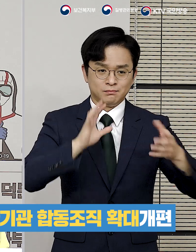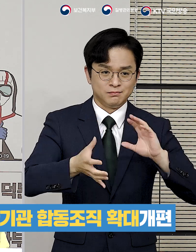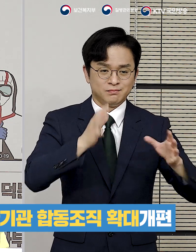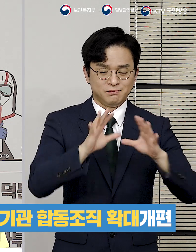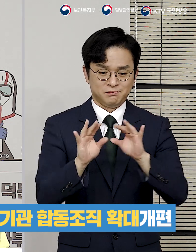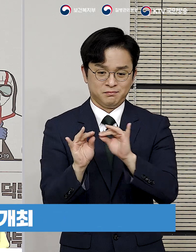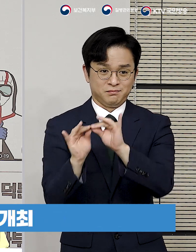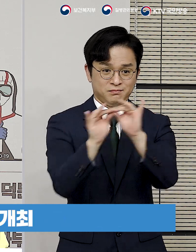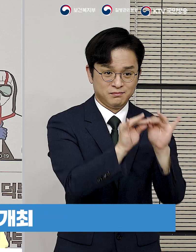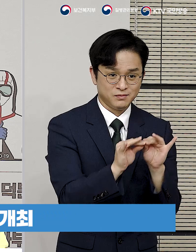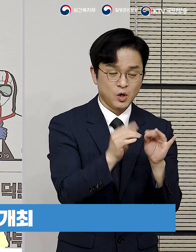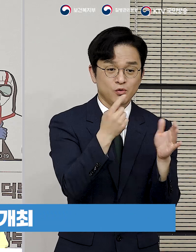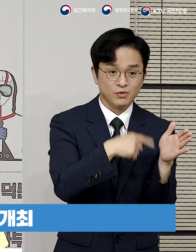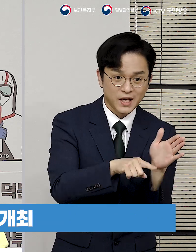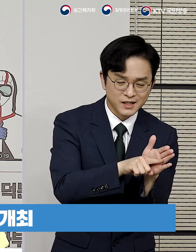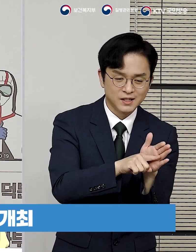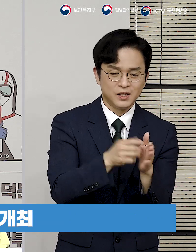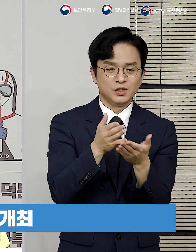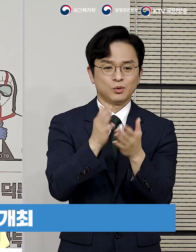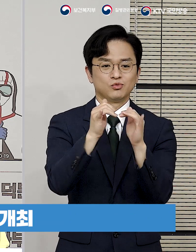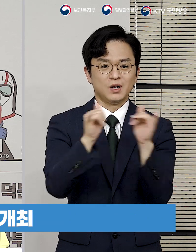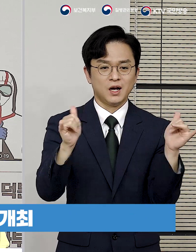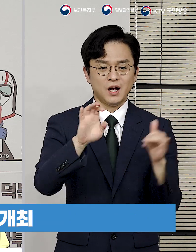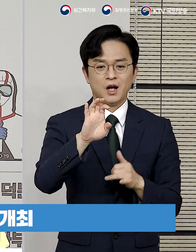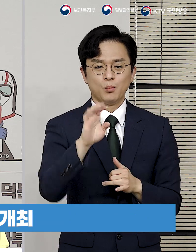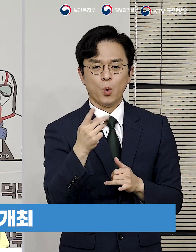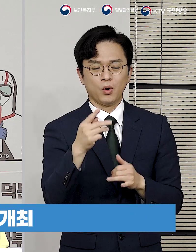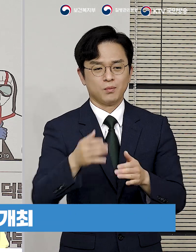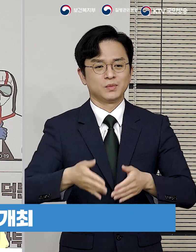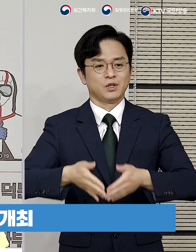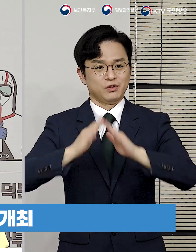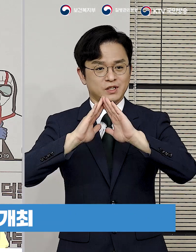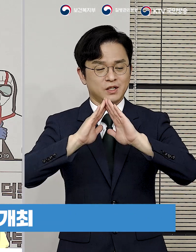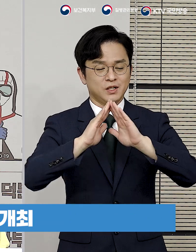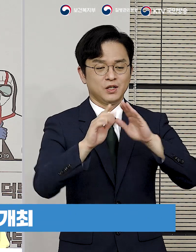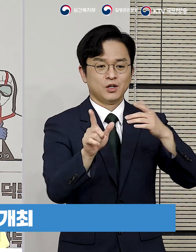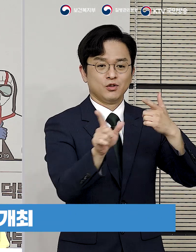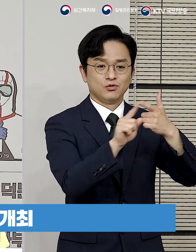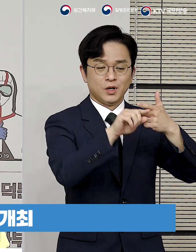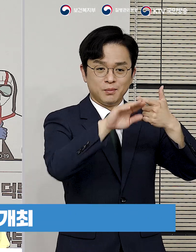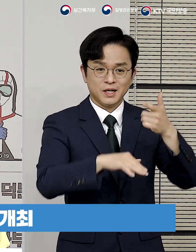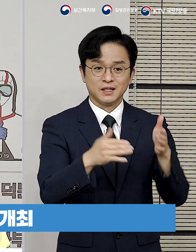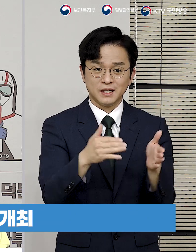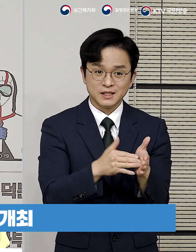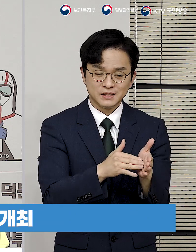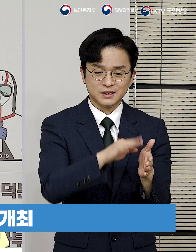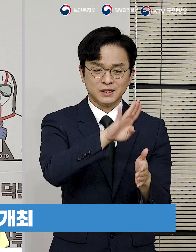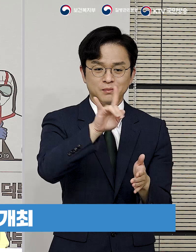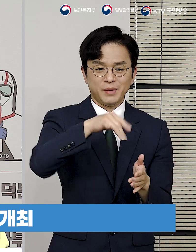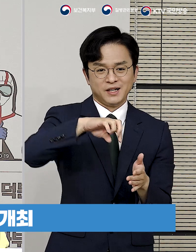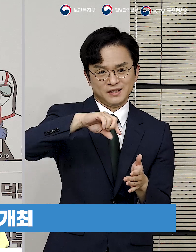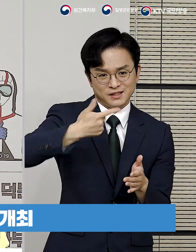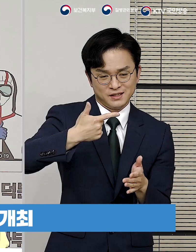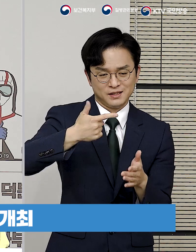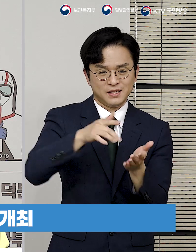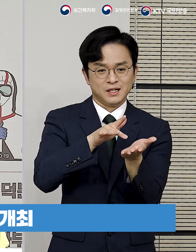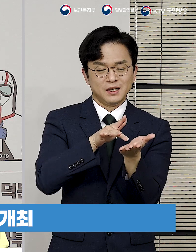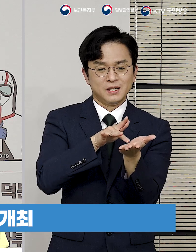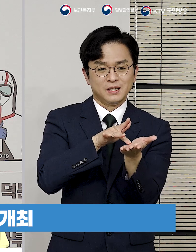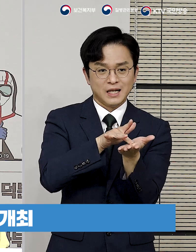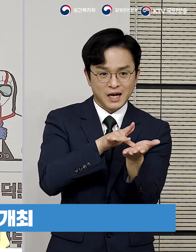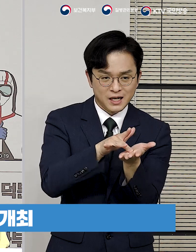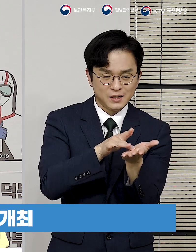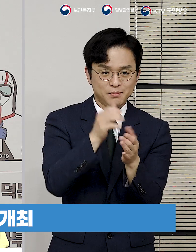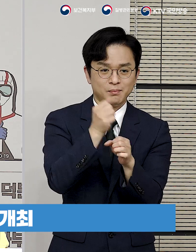방향에 대한 공감대 형성을 위한 전문가 포럼을 개최하고 6월 초까지 코로나19 치료제,